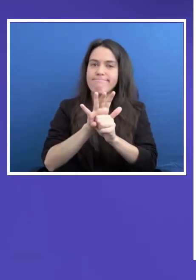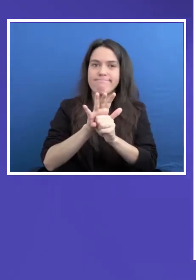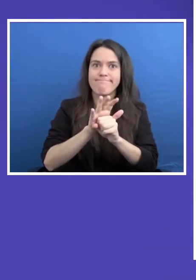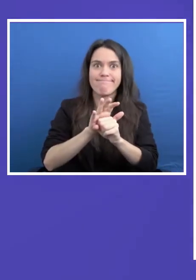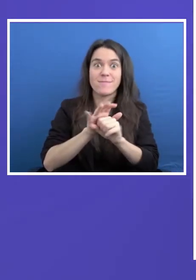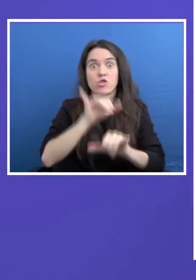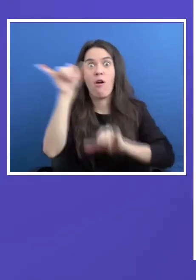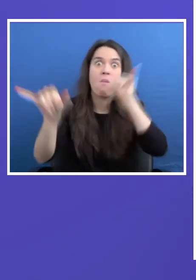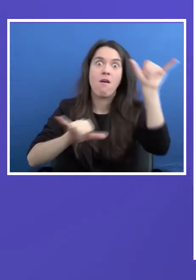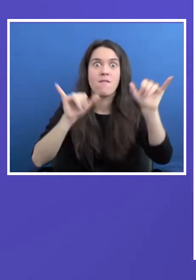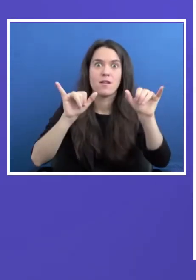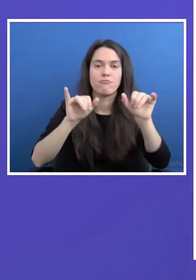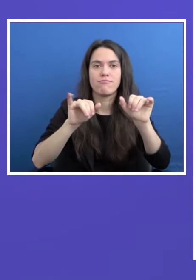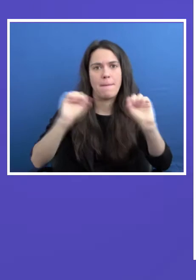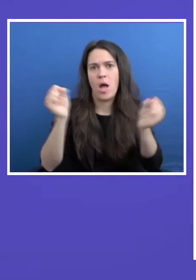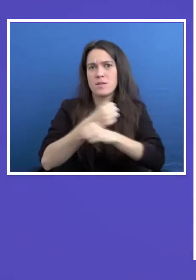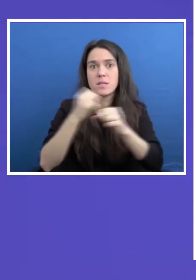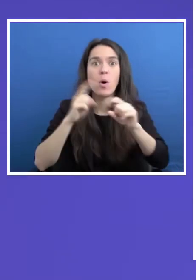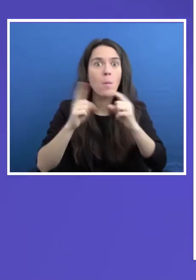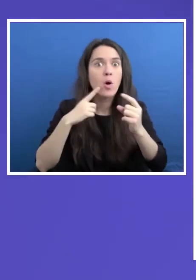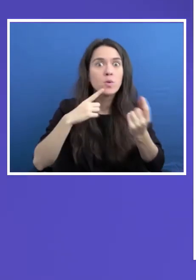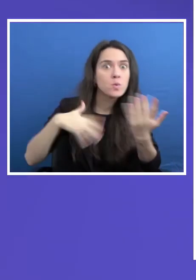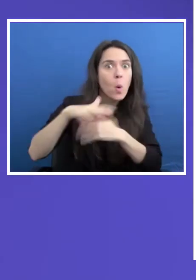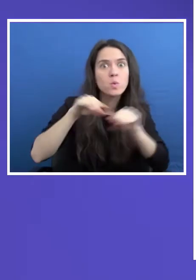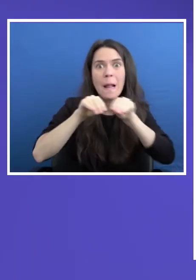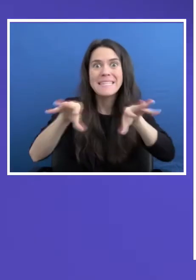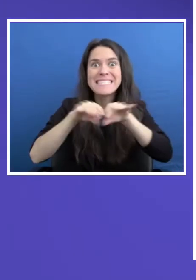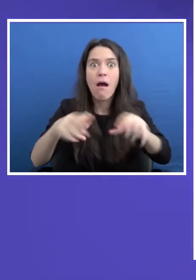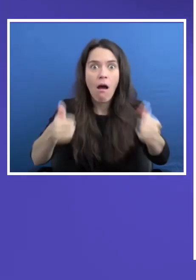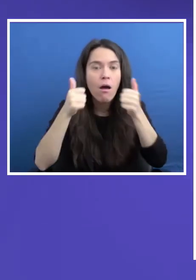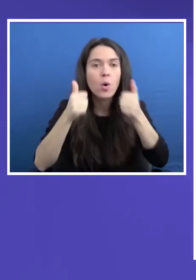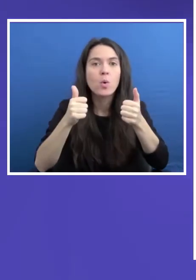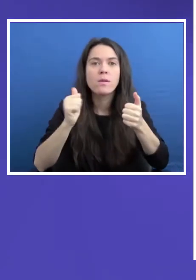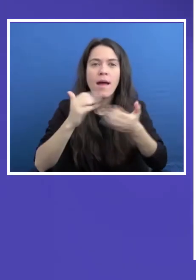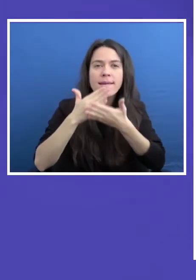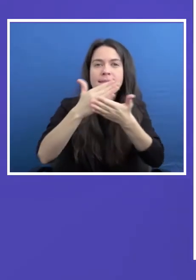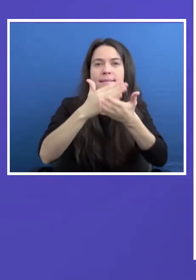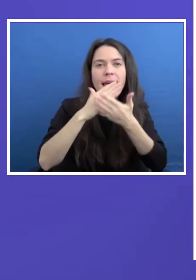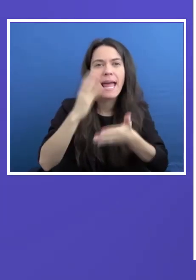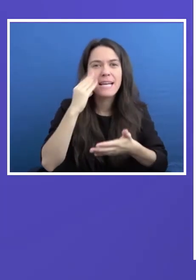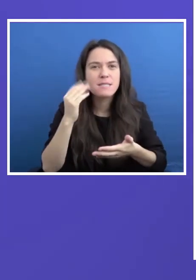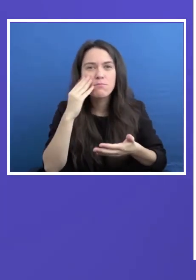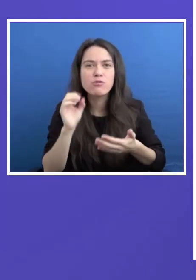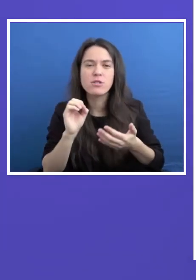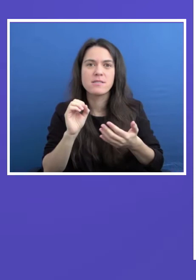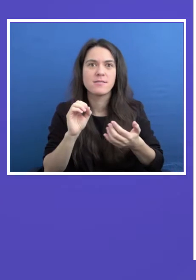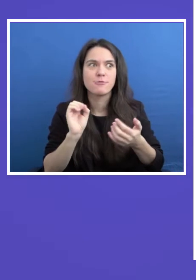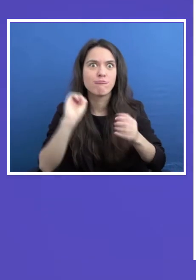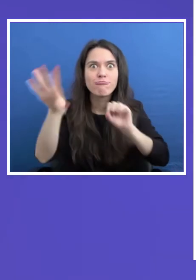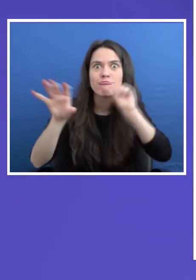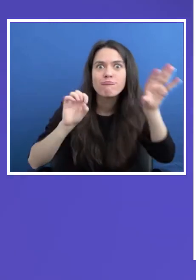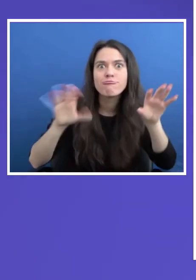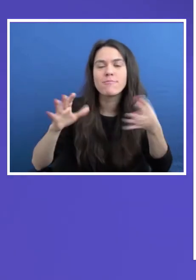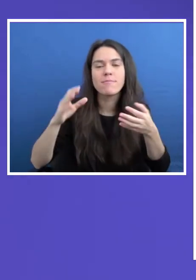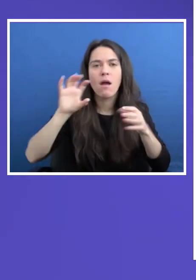حاسين انها محتاجين قوي ان احنا نقرب لبعض، ومحتاجين قوي ان احنا نوضح الصور الحقيقيه للمراه في كل الدول من خلال مواقع التواصل الاجتماعي.